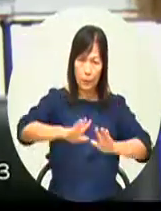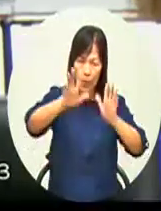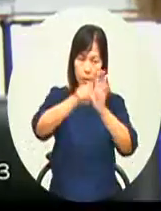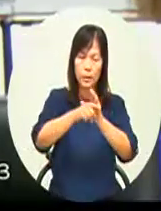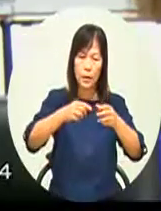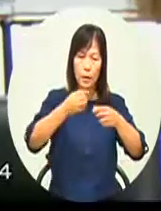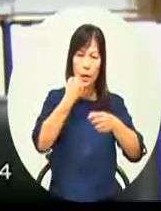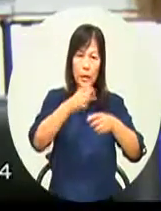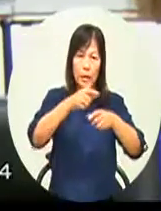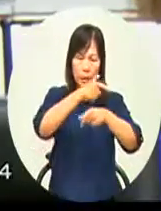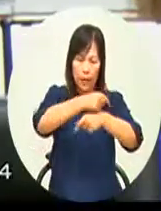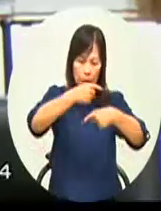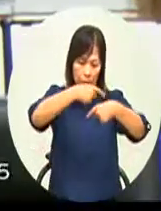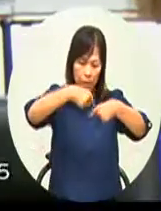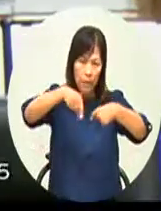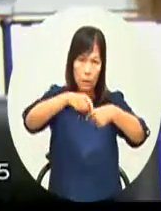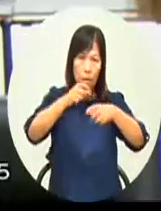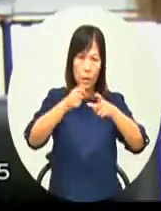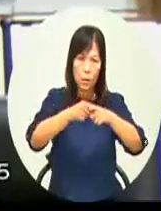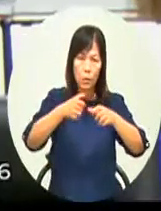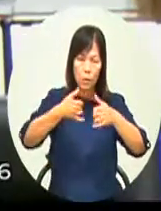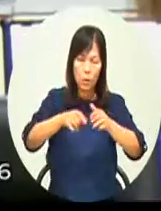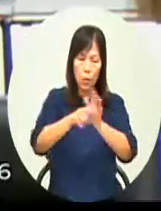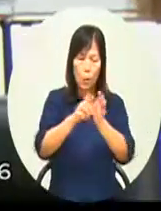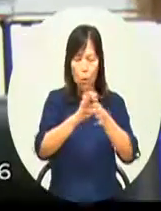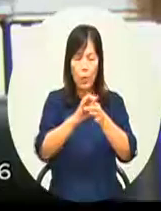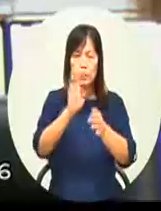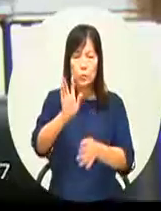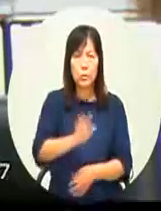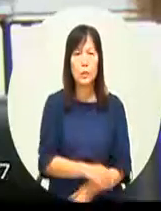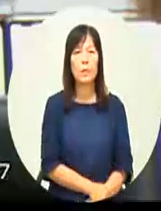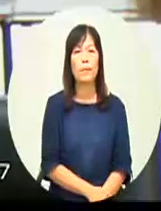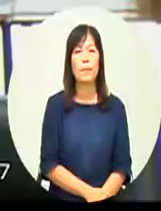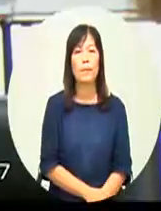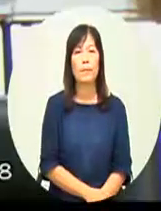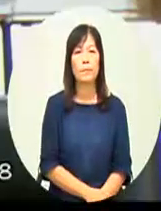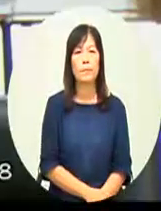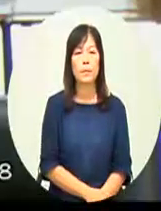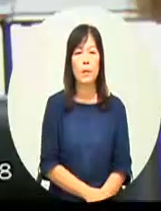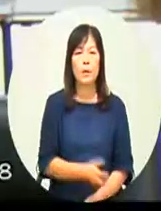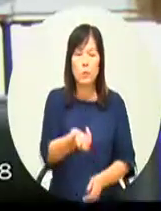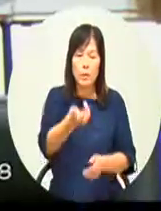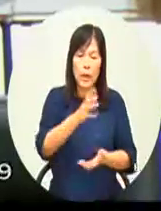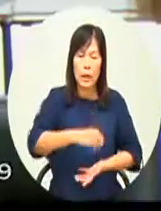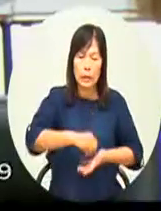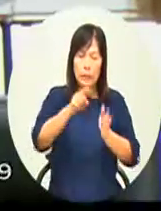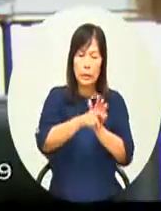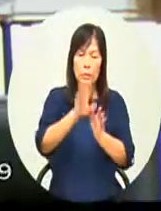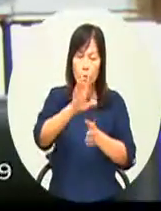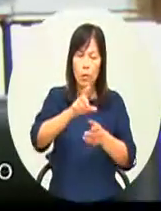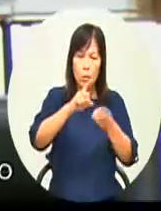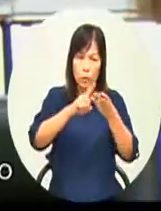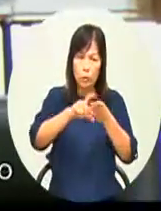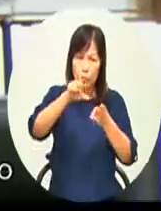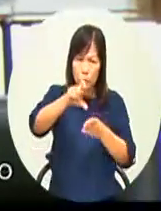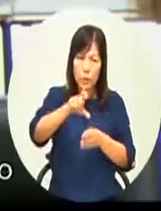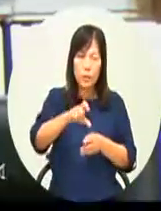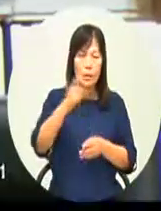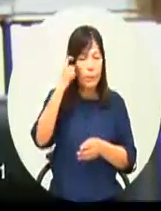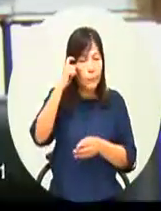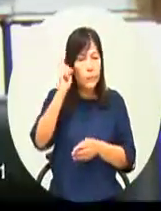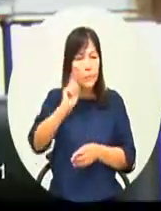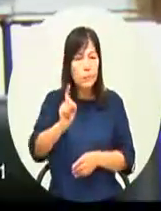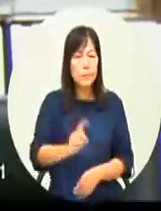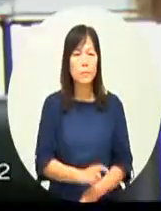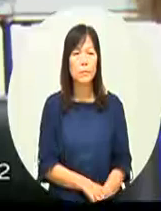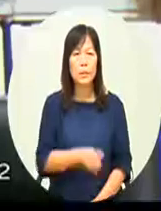路非常有关，所以我刚才特别提到的主题的意见就是